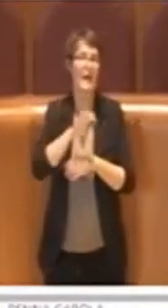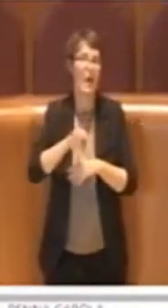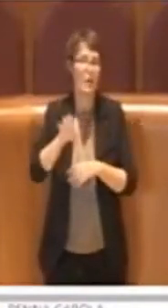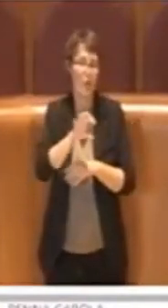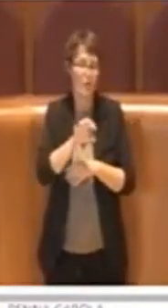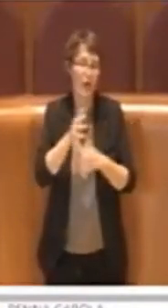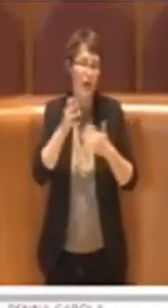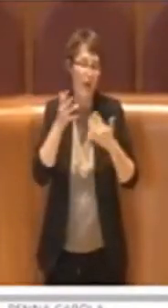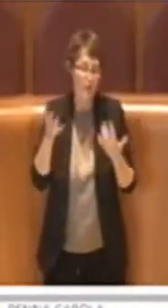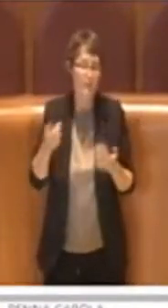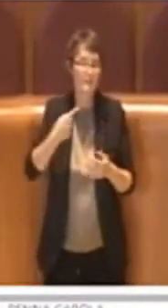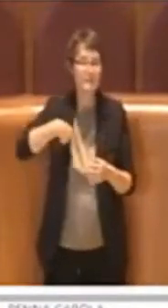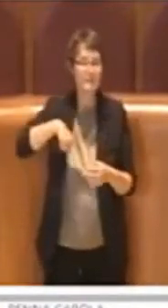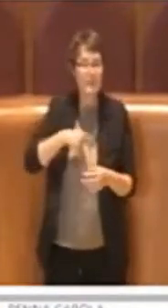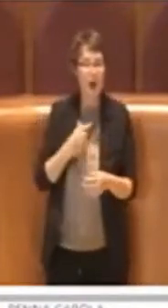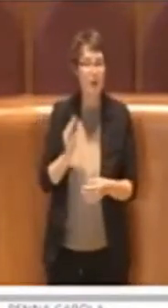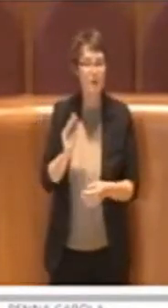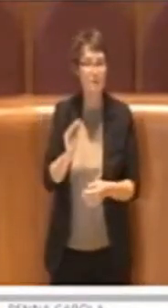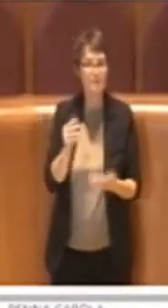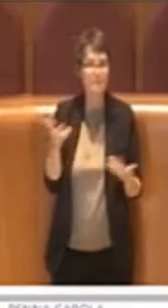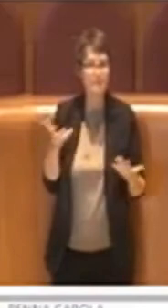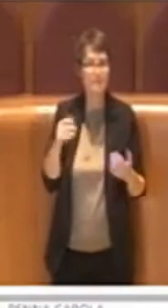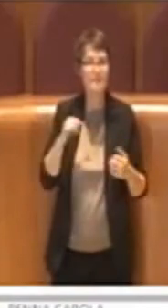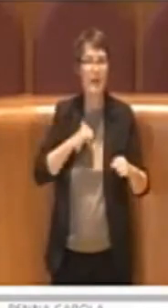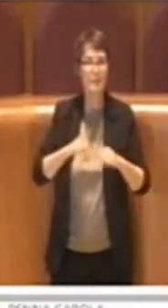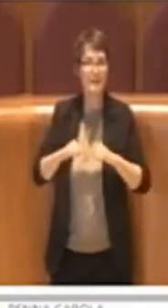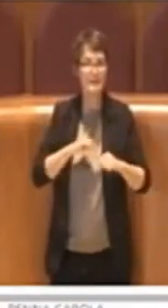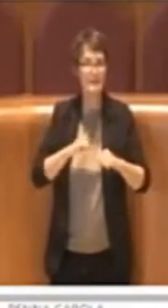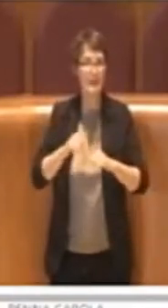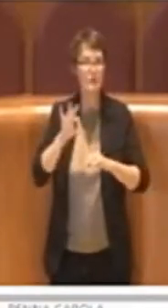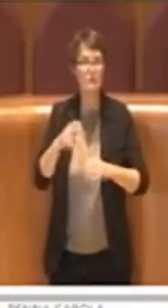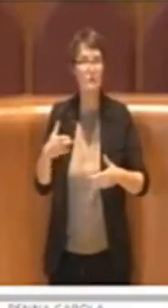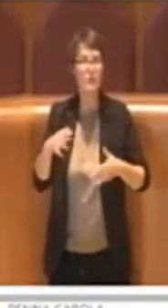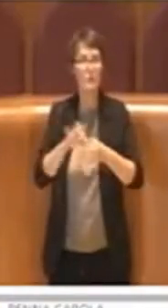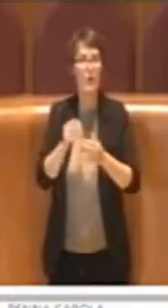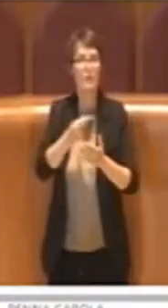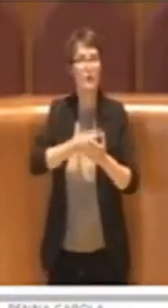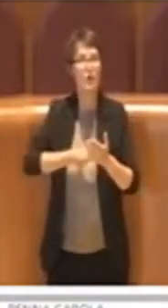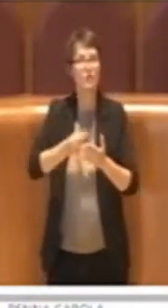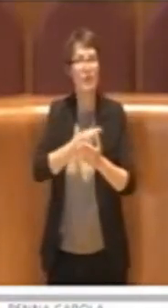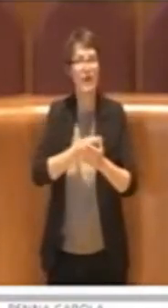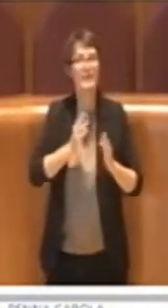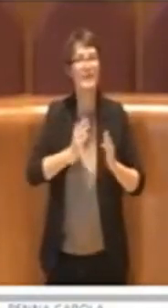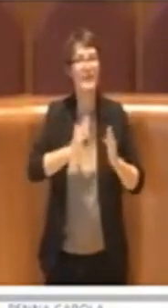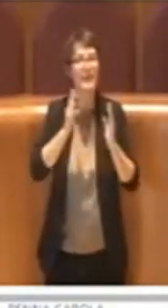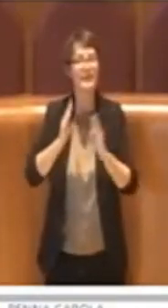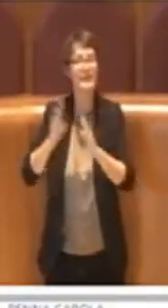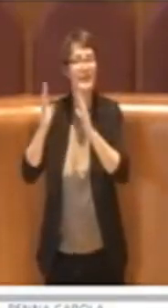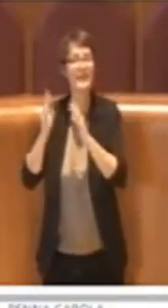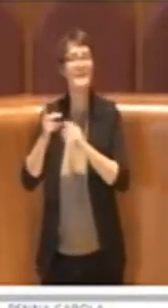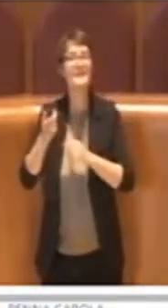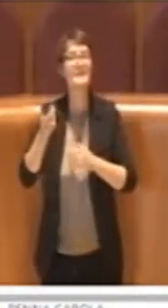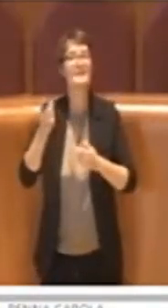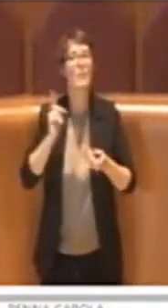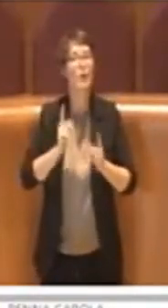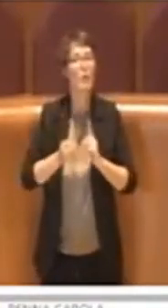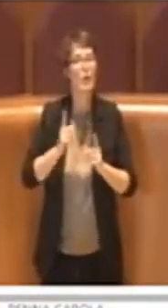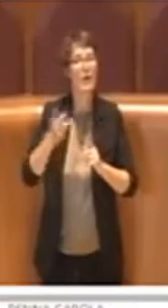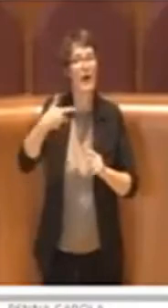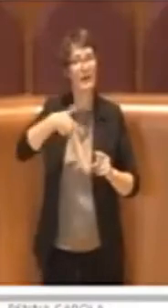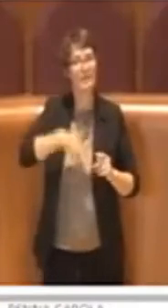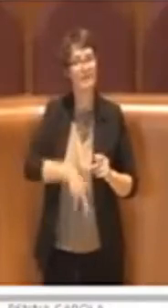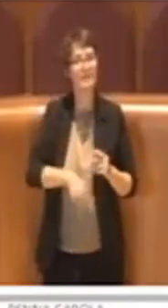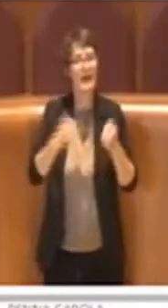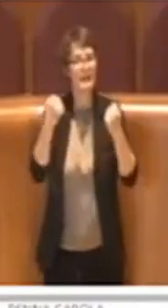chiediamo che l'amministrazione per questi progetti di edilizia sociale e residenziale facciano uno sforzo, cioè conseguono